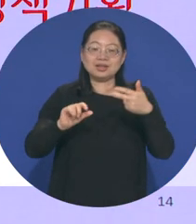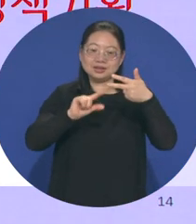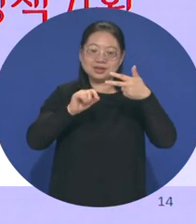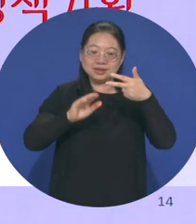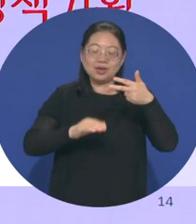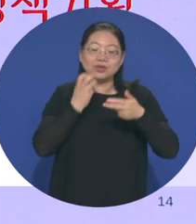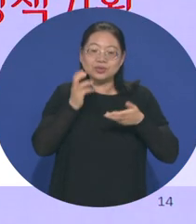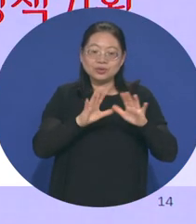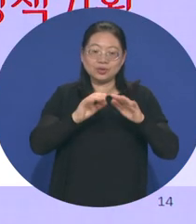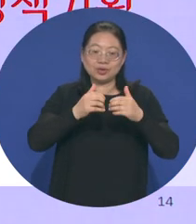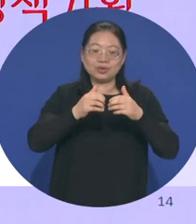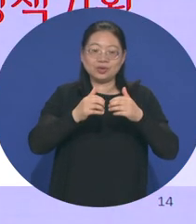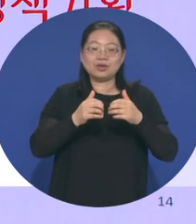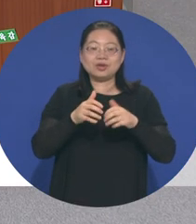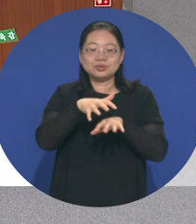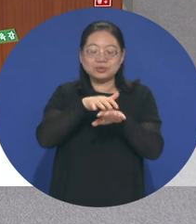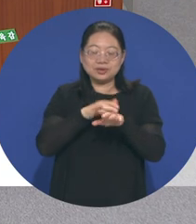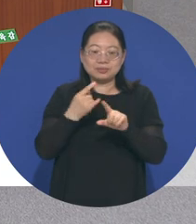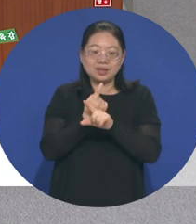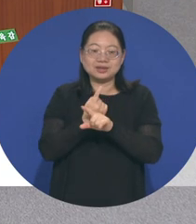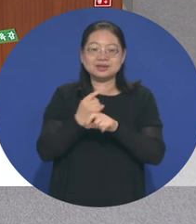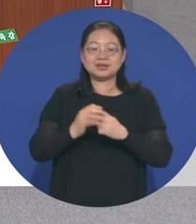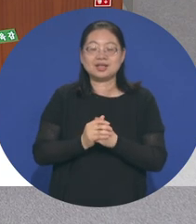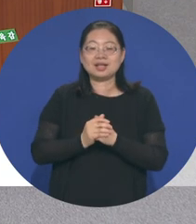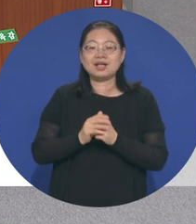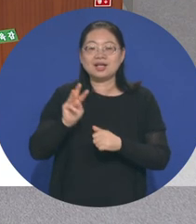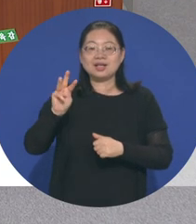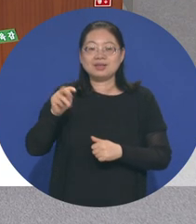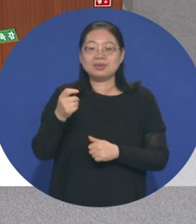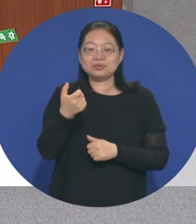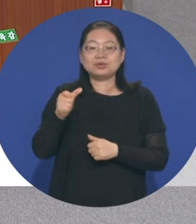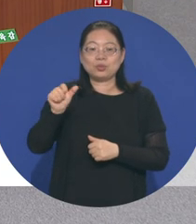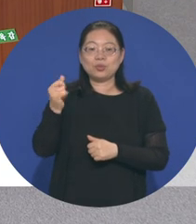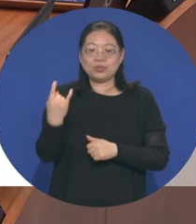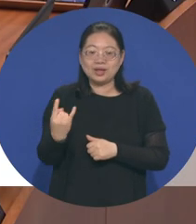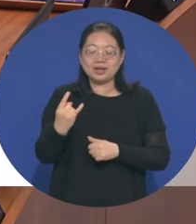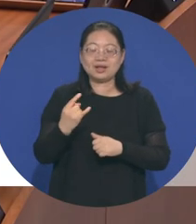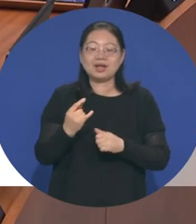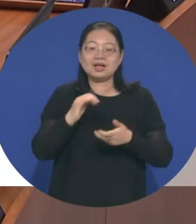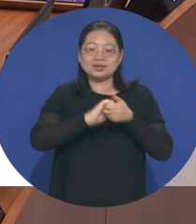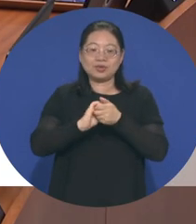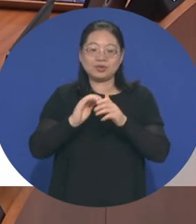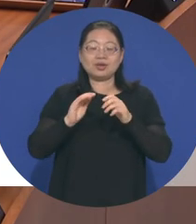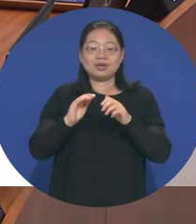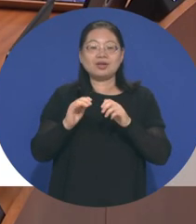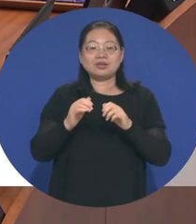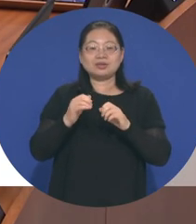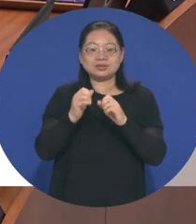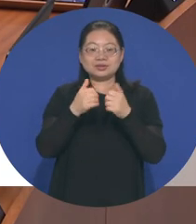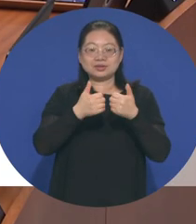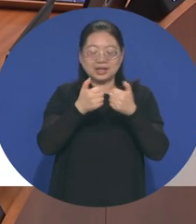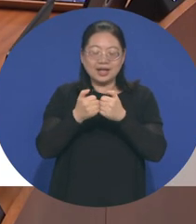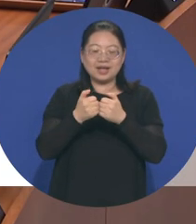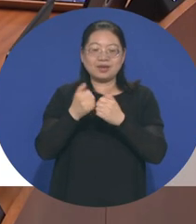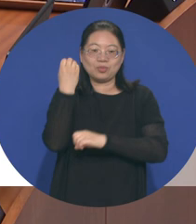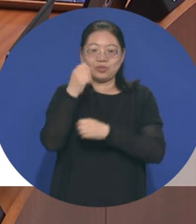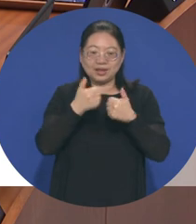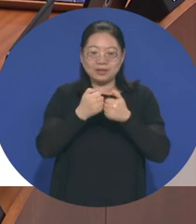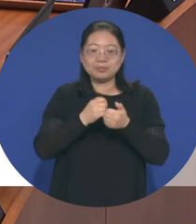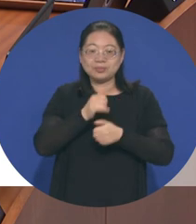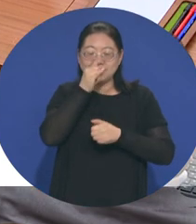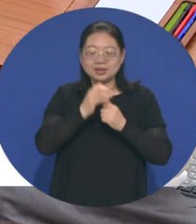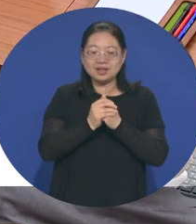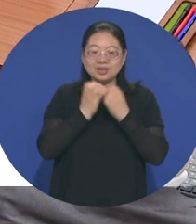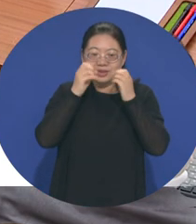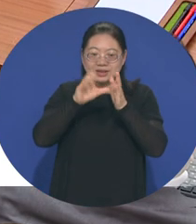개편안이 경기도의회 제375회 정례회 본회의를 통과했습니다. 시대의 변화를 반영한 새롭고 중요한 행정 수요에